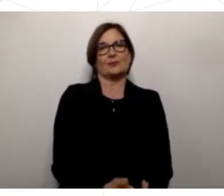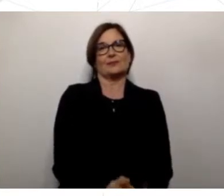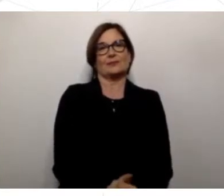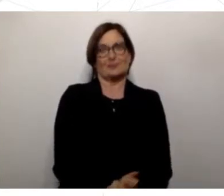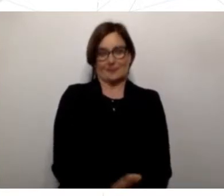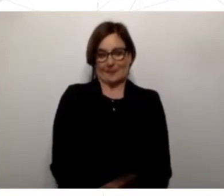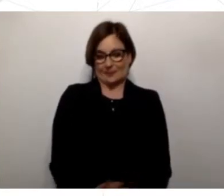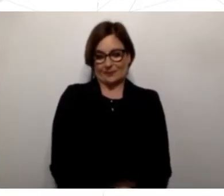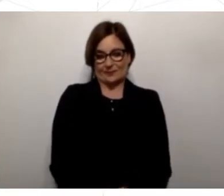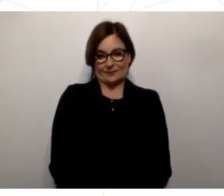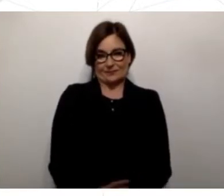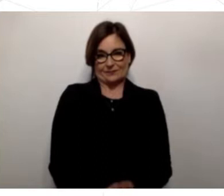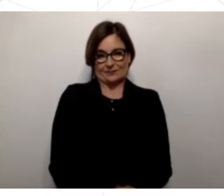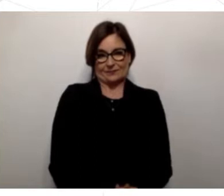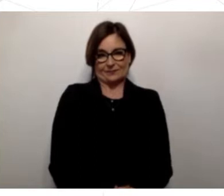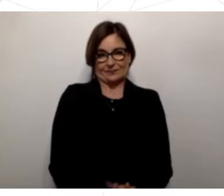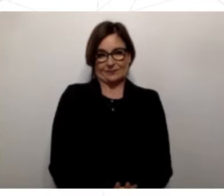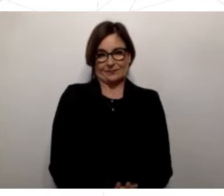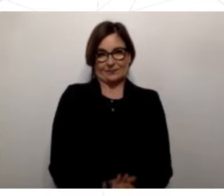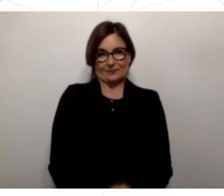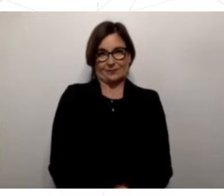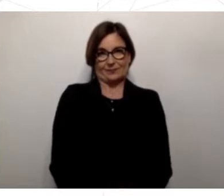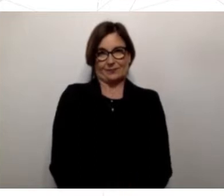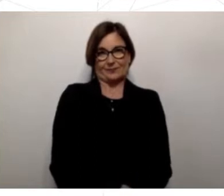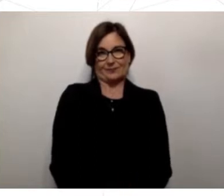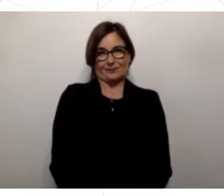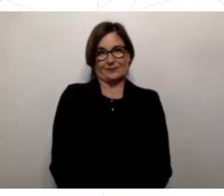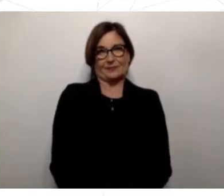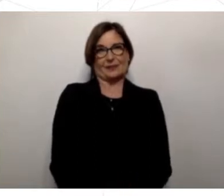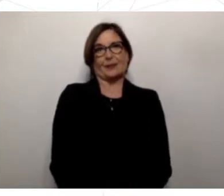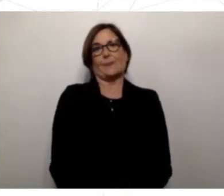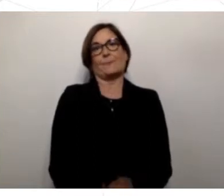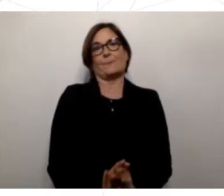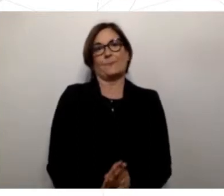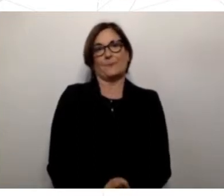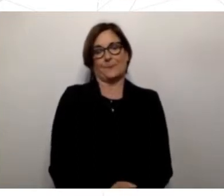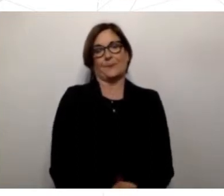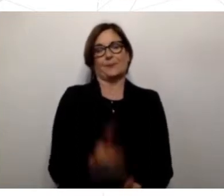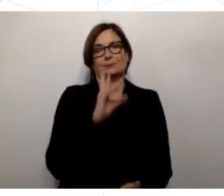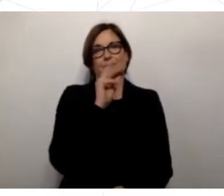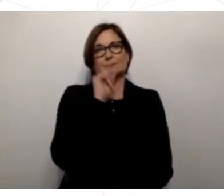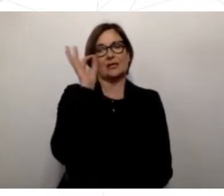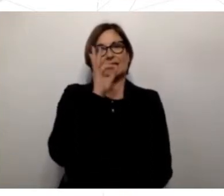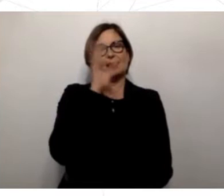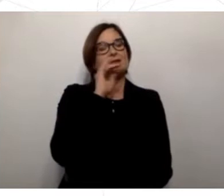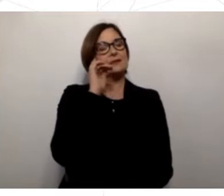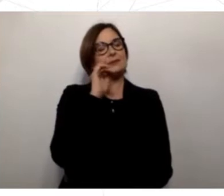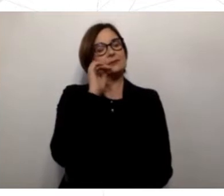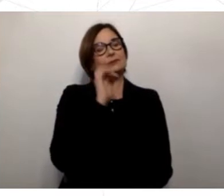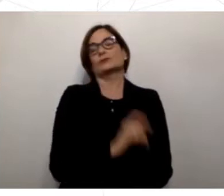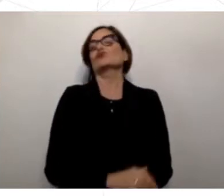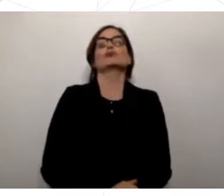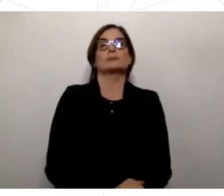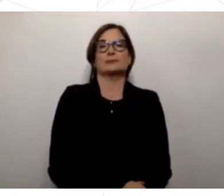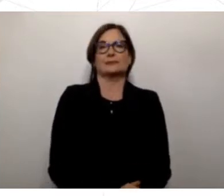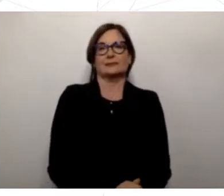UK, right? Yeah, thank you, Stefano. It's our honor and a privilege to be with